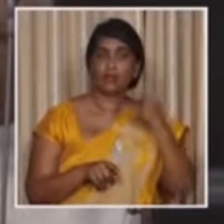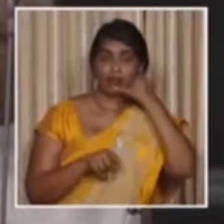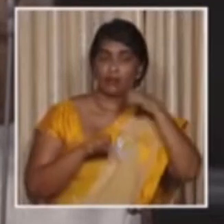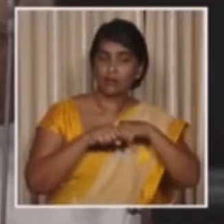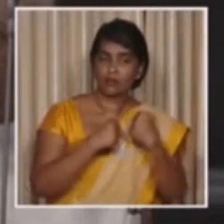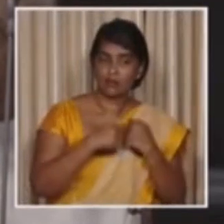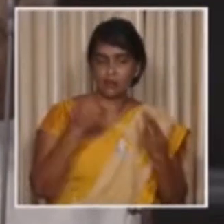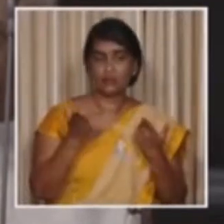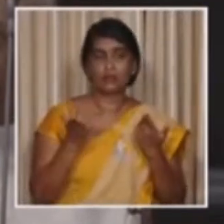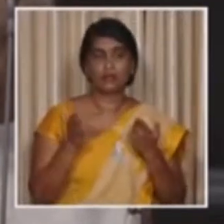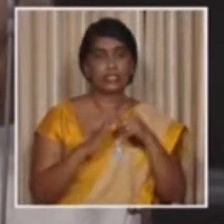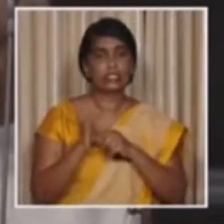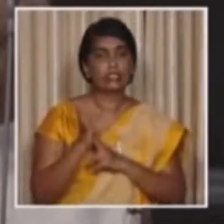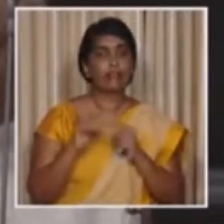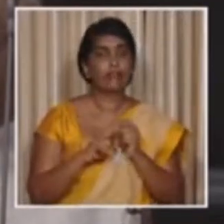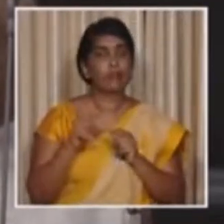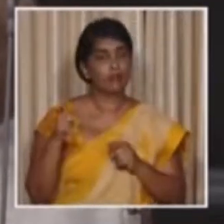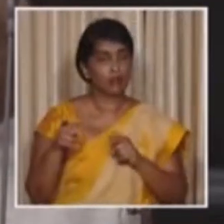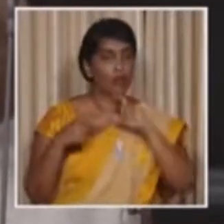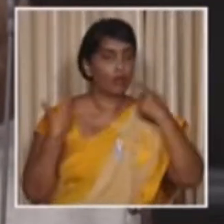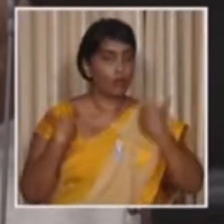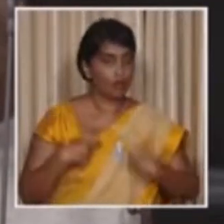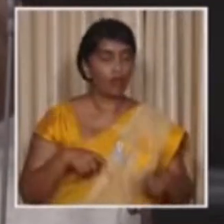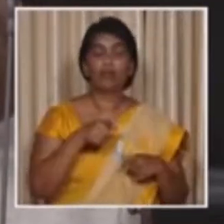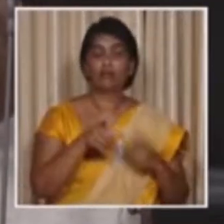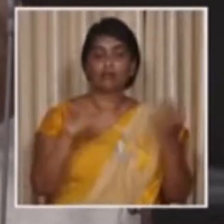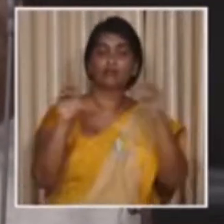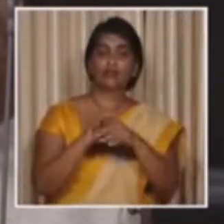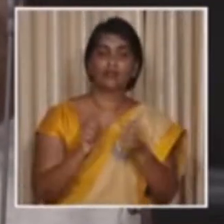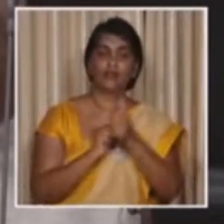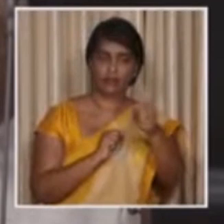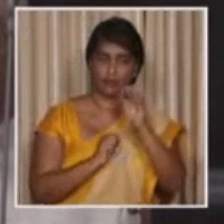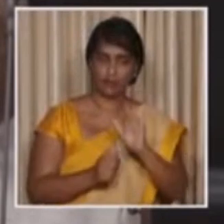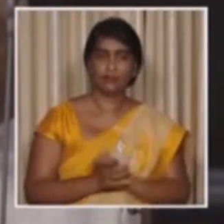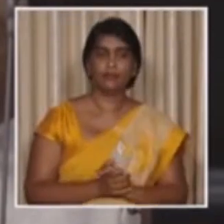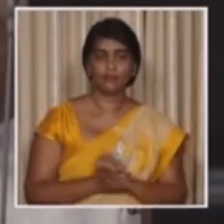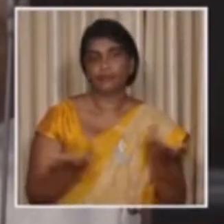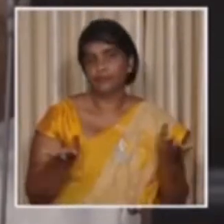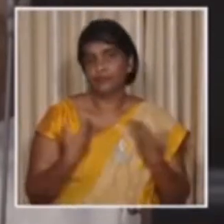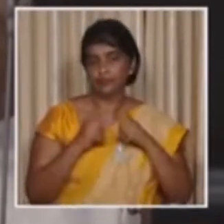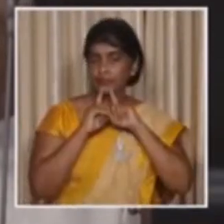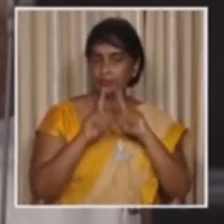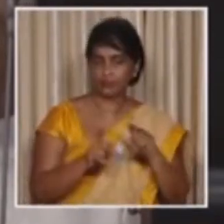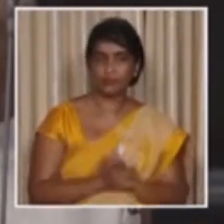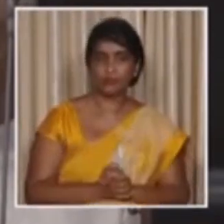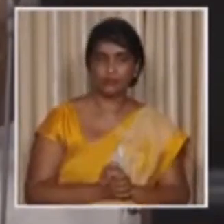නැත්තම් ජනතා විමුක්ති පෙරමුණේ ඉන්න නීතිඥයෙක් අරගෙන ක්‍රියා කරන්න. එච්චරයි මට කියන්න තියෙන්නේ